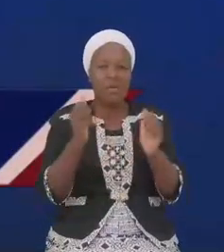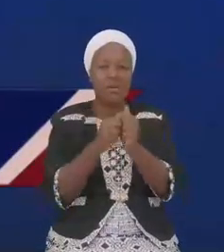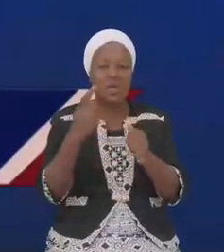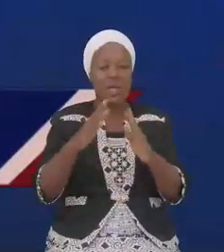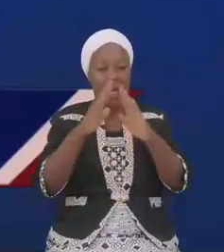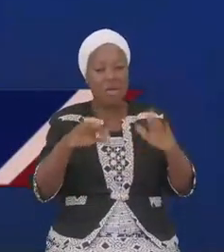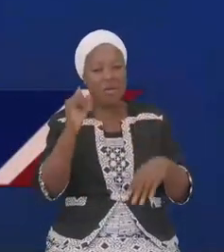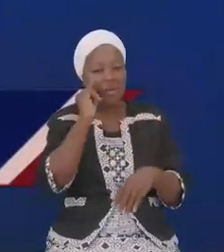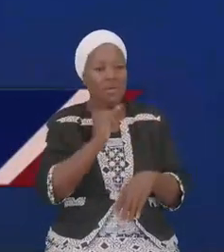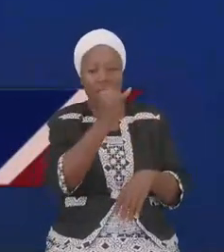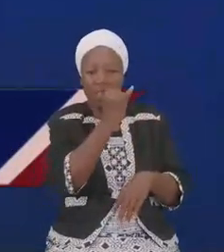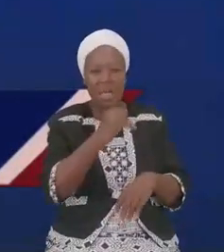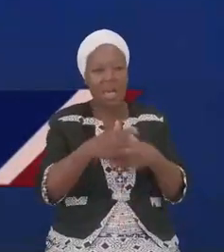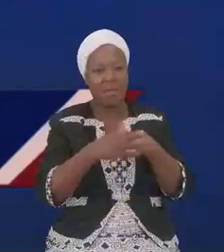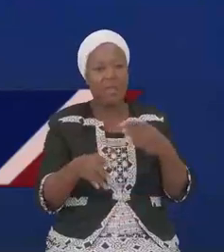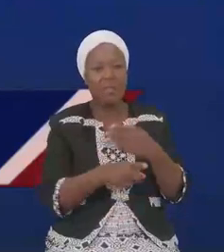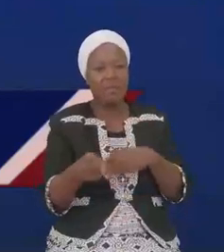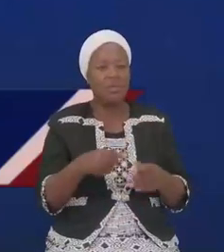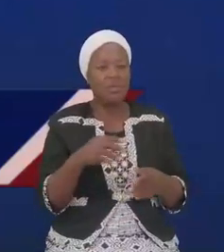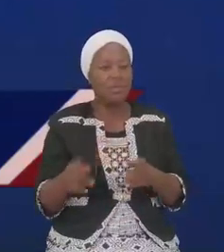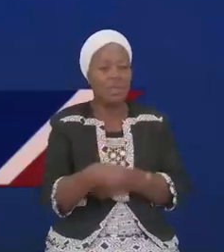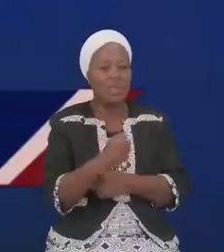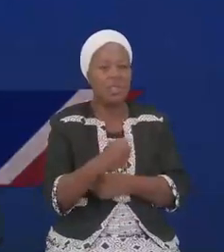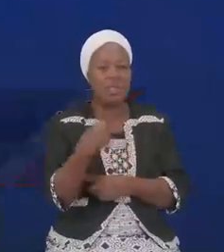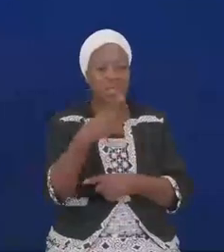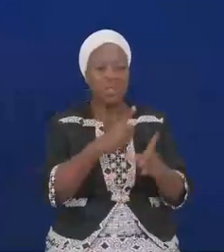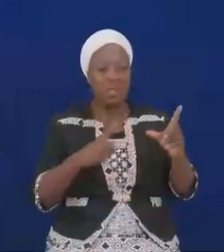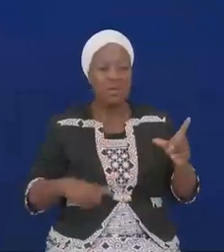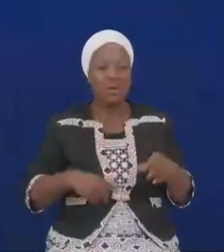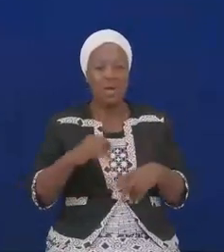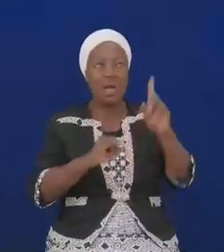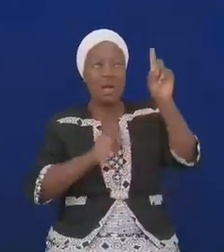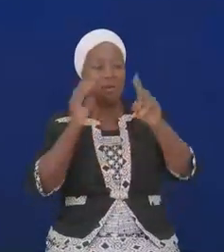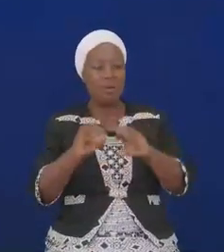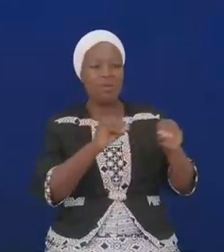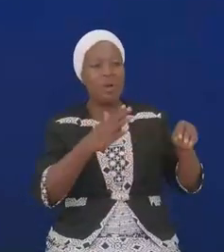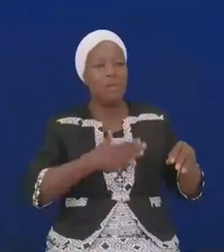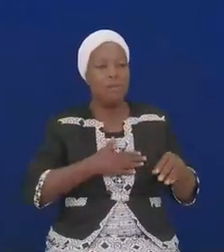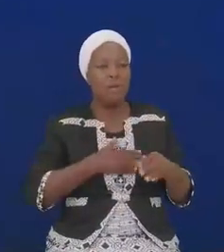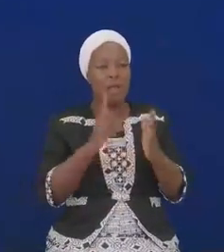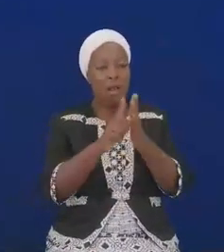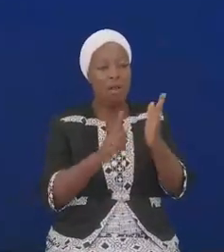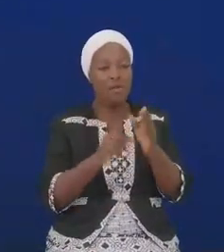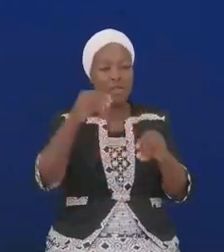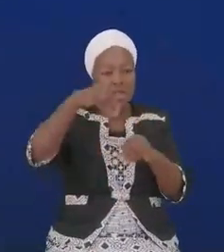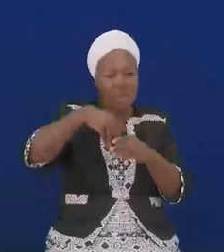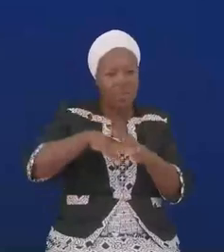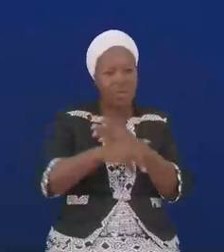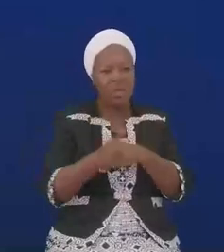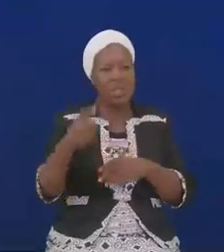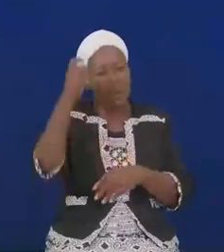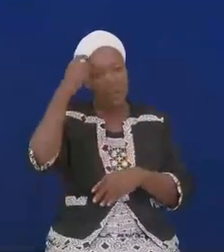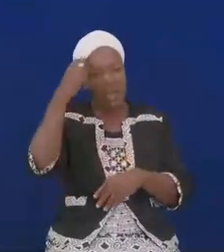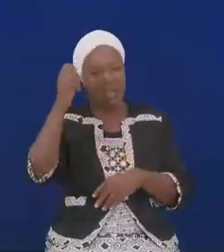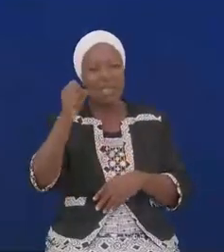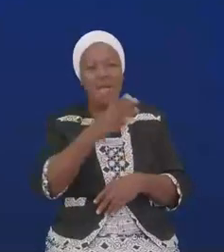Je ferai avec la maison d'Israël après ces jours-là, dit le Seigneur, je mettrai mes lois dans leur